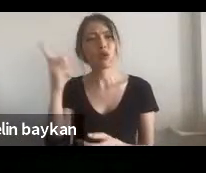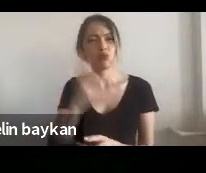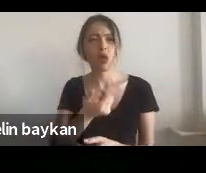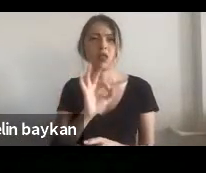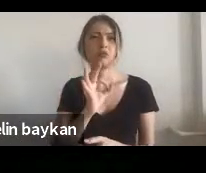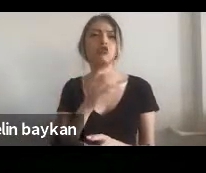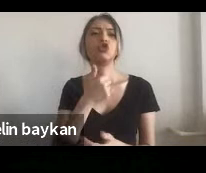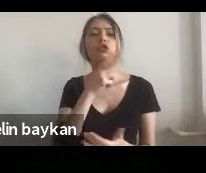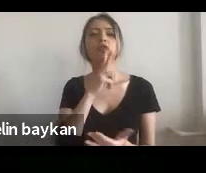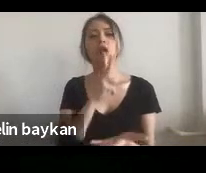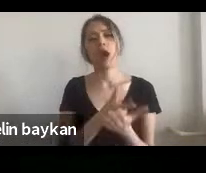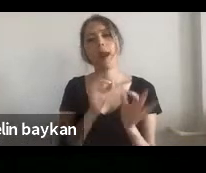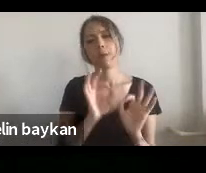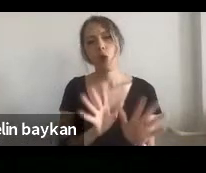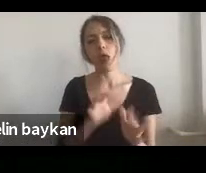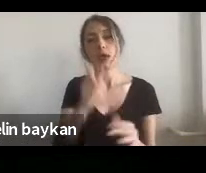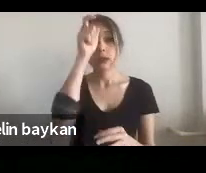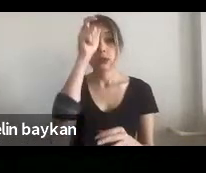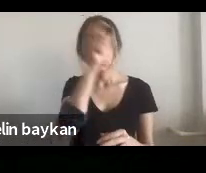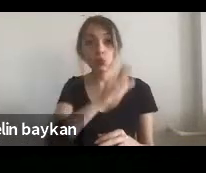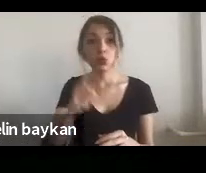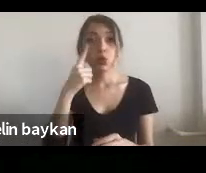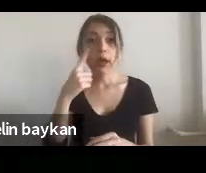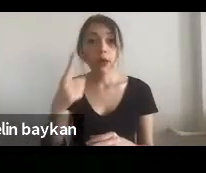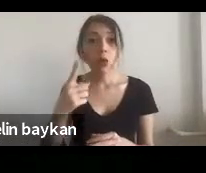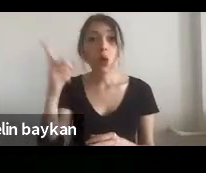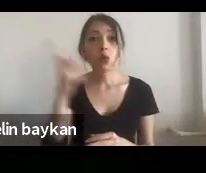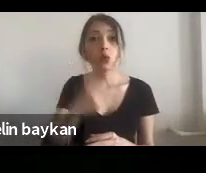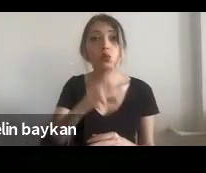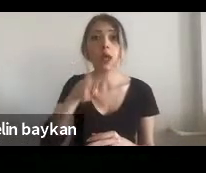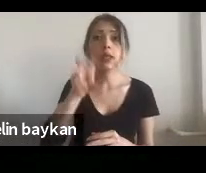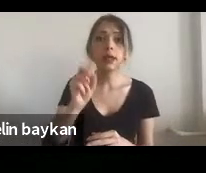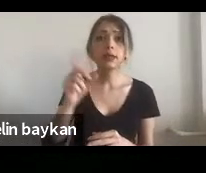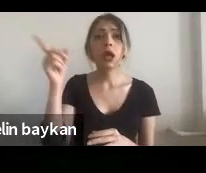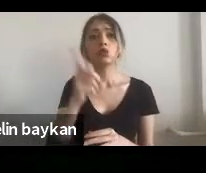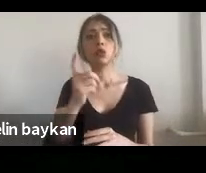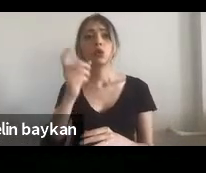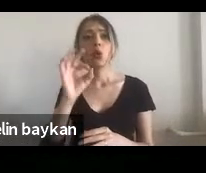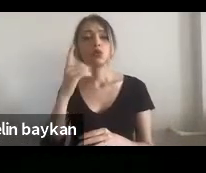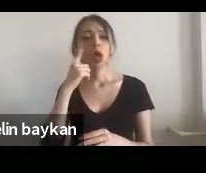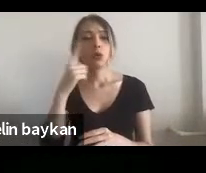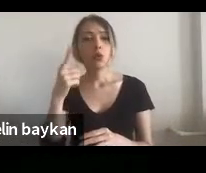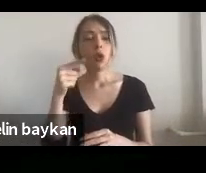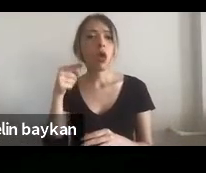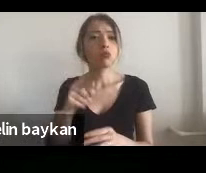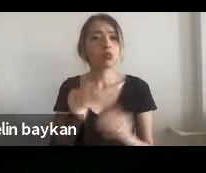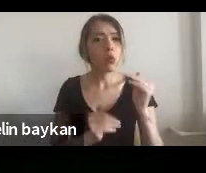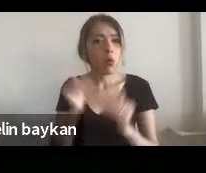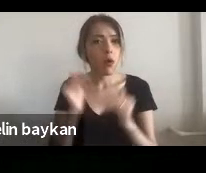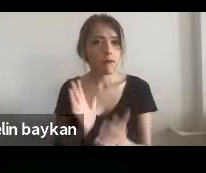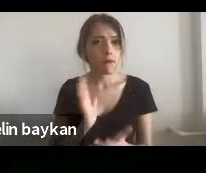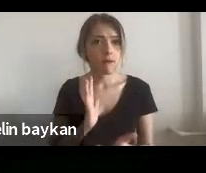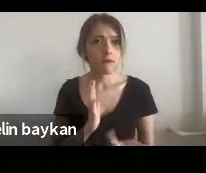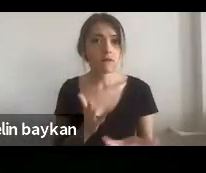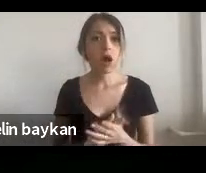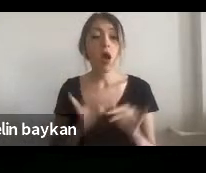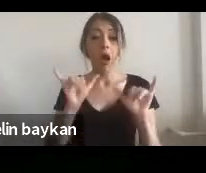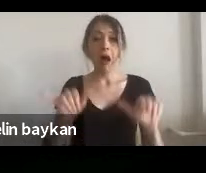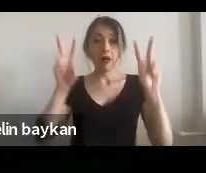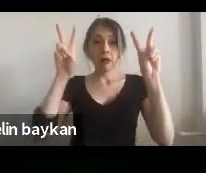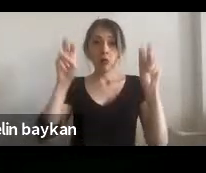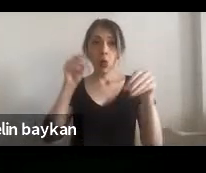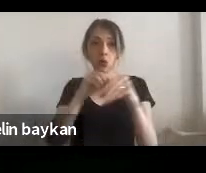Türkiye açısından bu oranın %80'lere bazen %90'lara ulaştığını görüyoruz. Yani aynı konuda